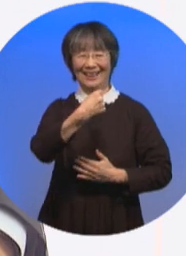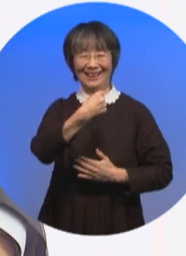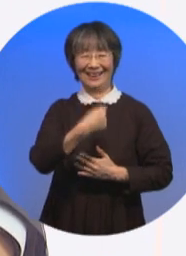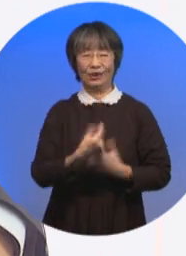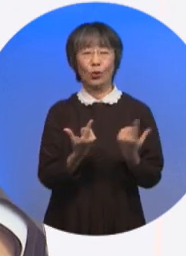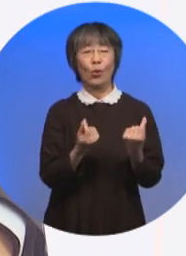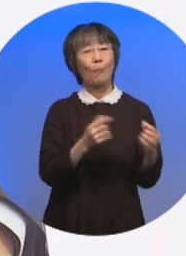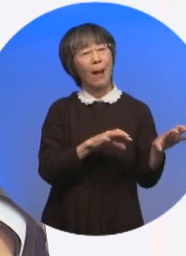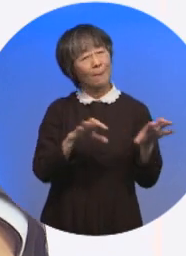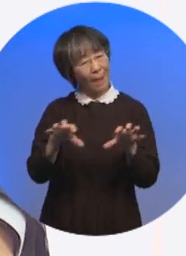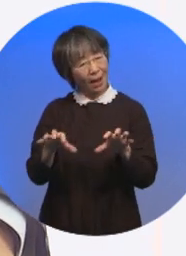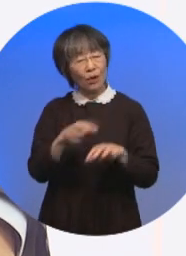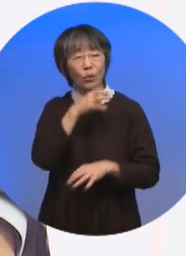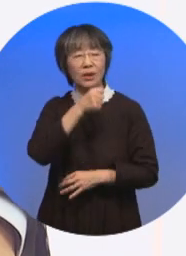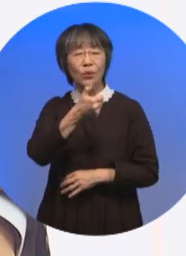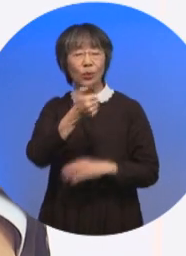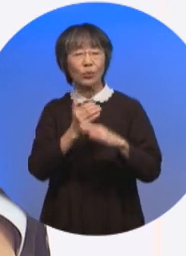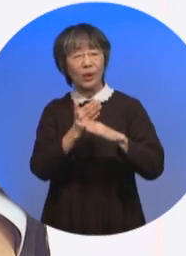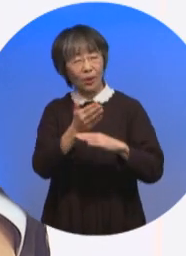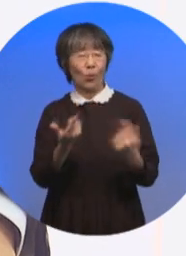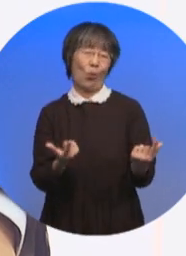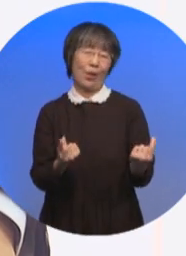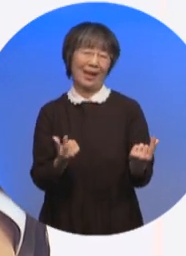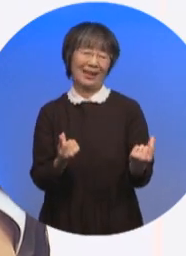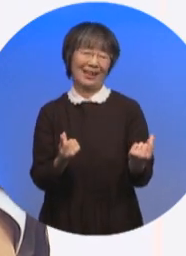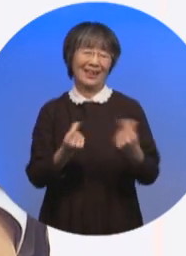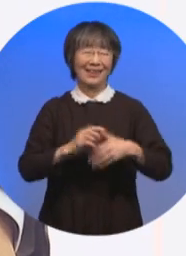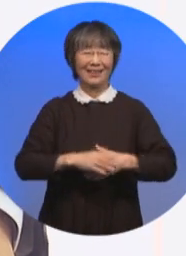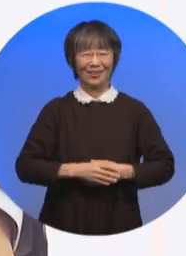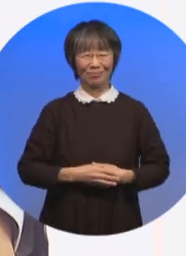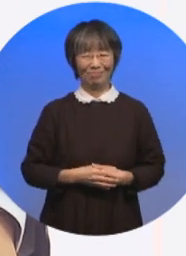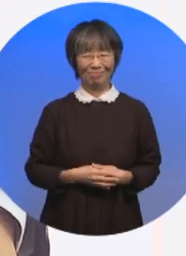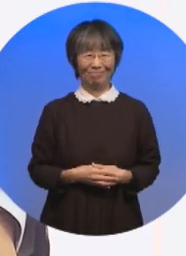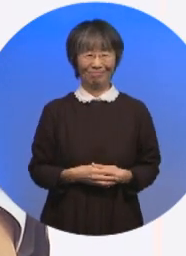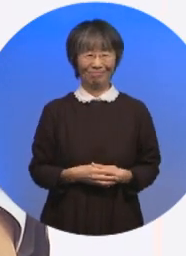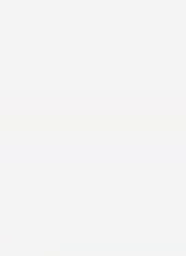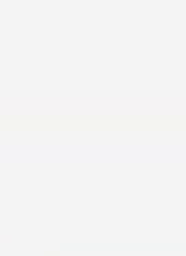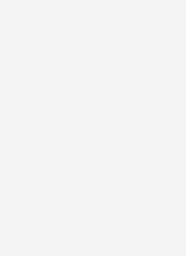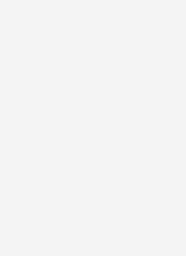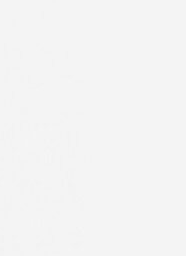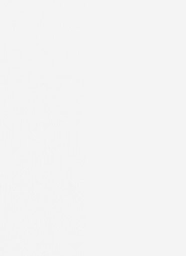そうですよね。 そのまんまですよ、僕も50超えましたけど、同じことやってますよ、今。